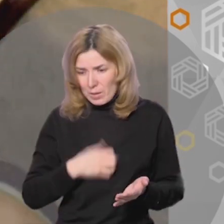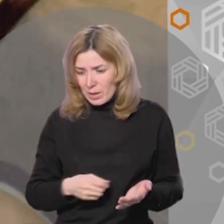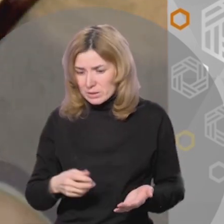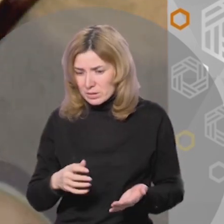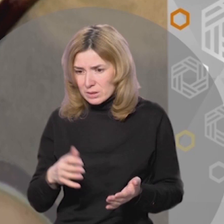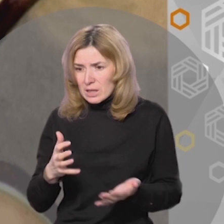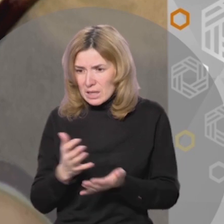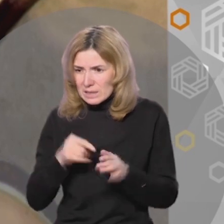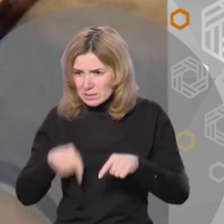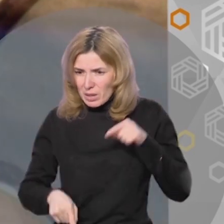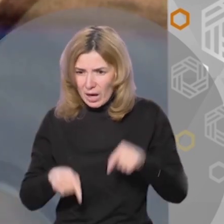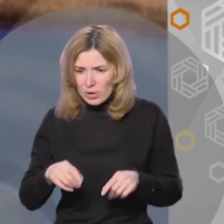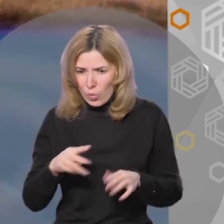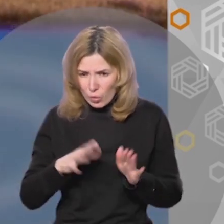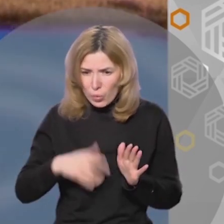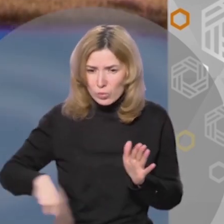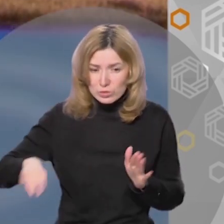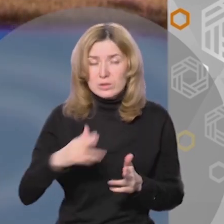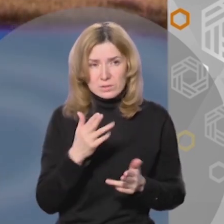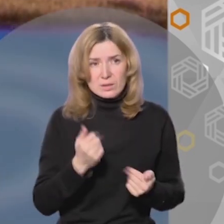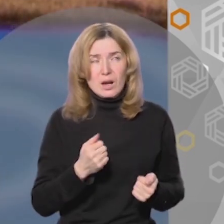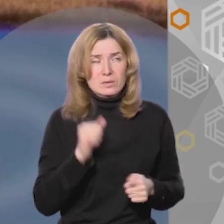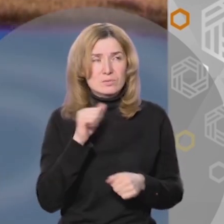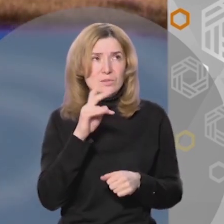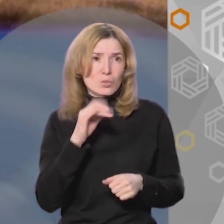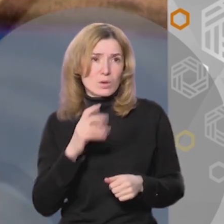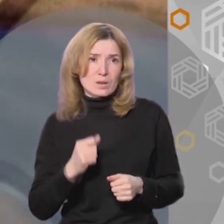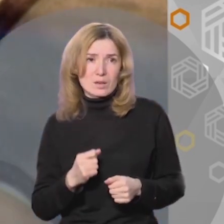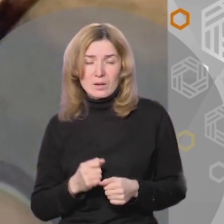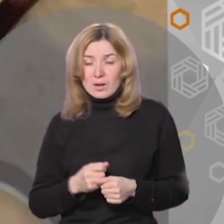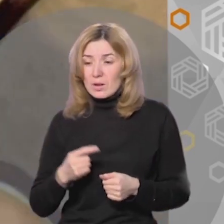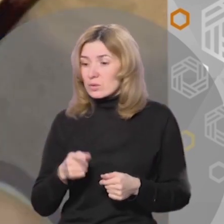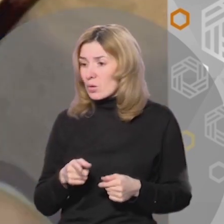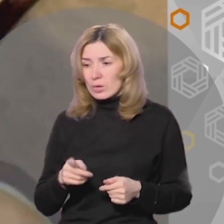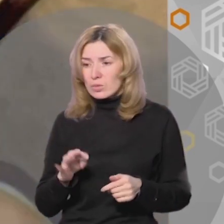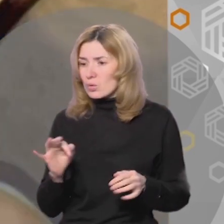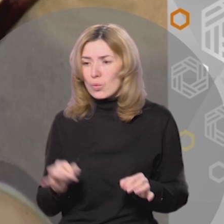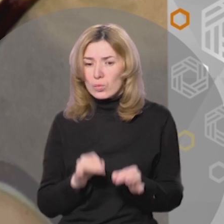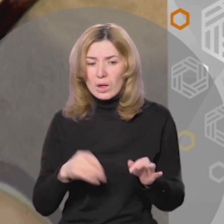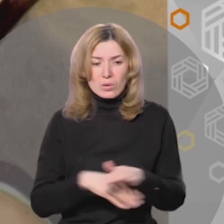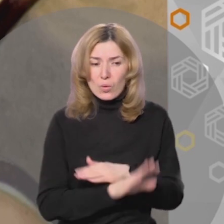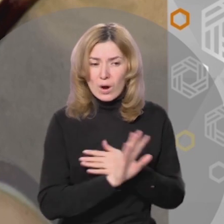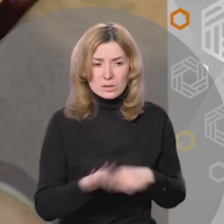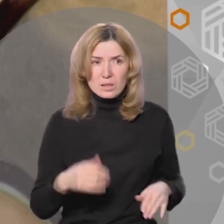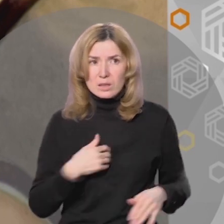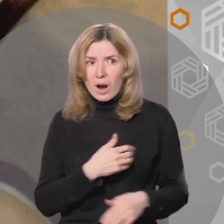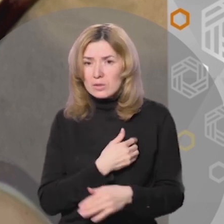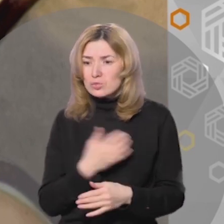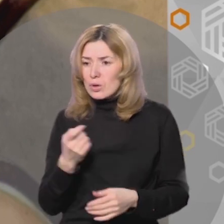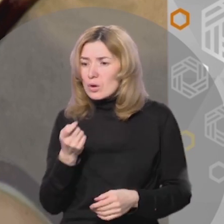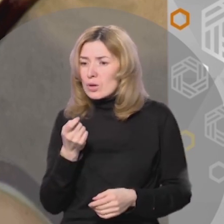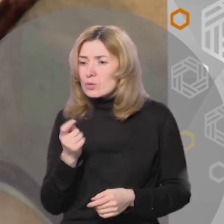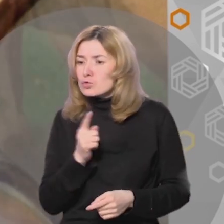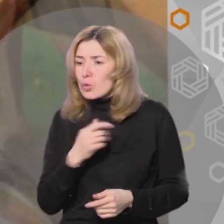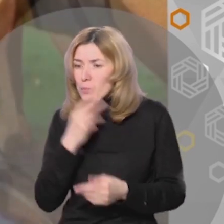Опять измеряешь лужи? Ага. Кивнул Нюка. Никуда не уходи. Я хочу тебе